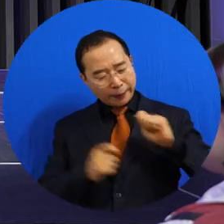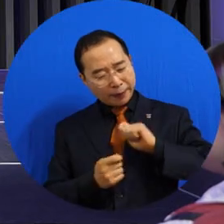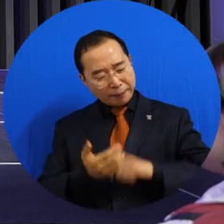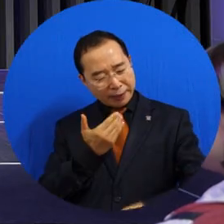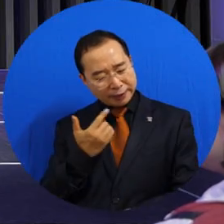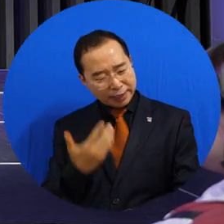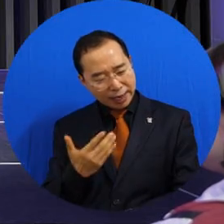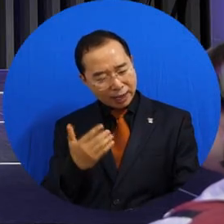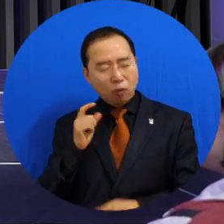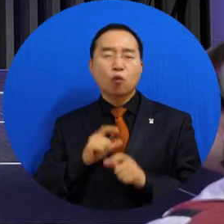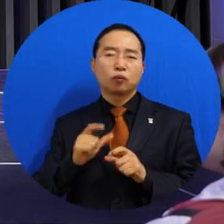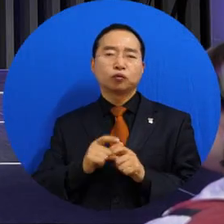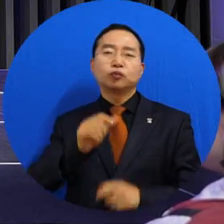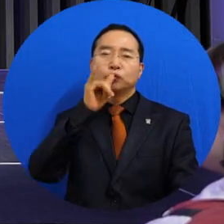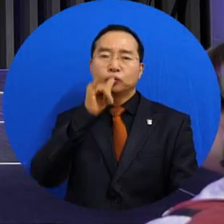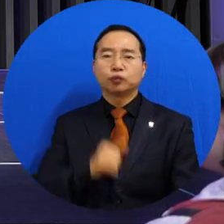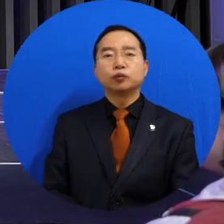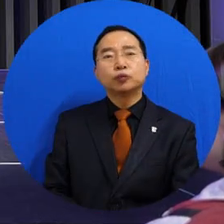많이 고민하는 중이고